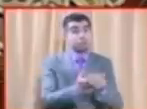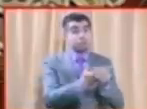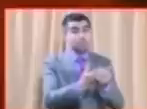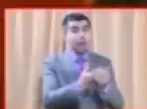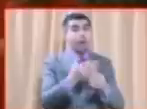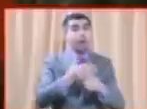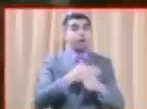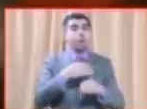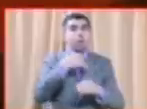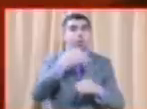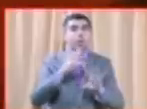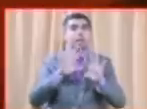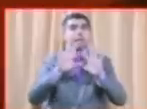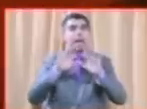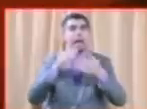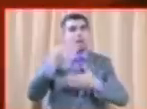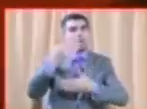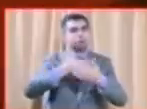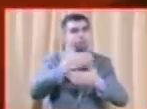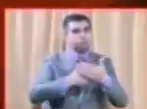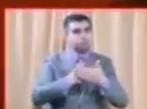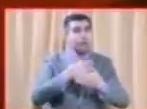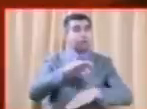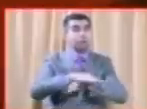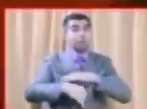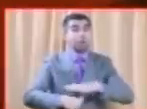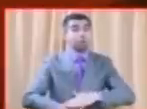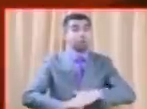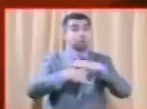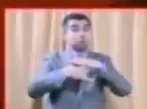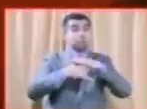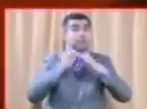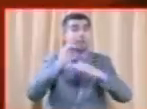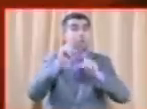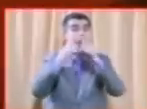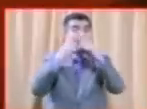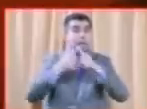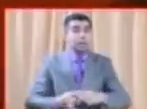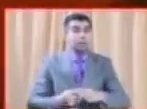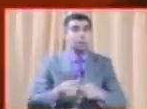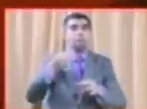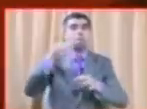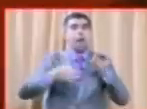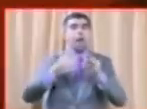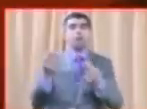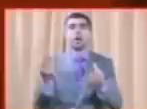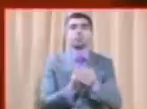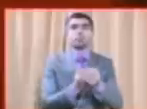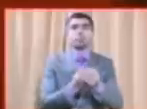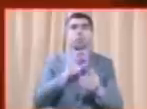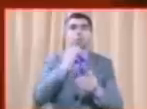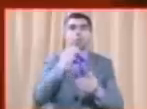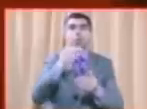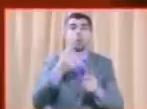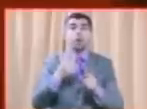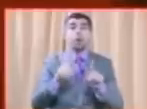المحاكم بالنسبة للتقارير المنجزة من قبل المجلس على الحسابات يتم في إطار الفصل 111 من قانون المحاكم